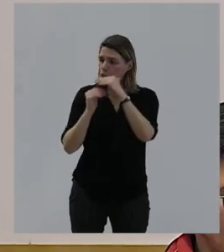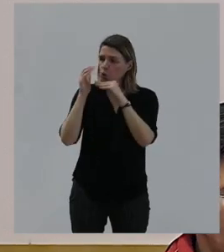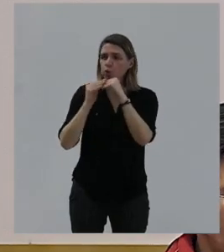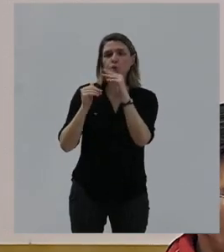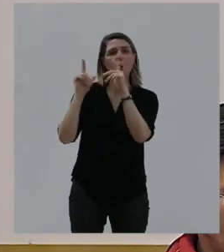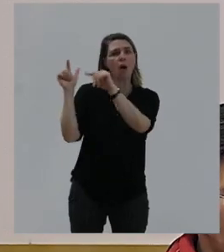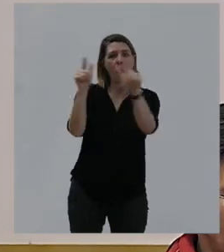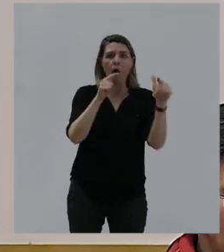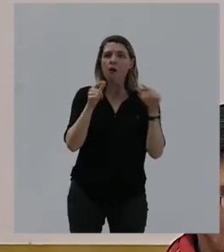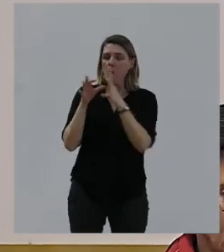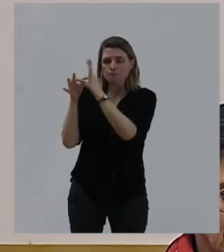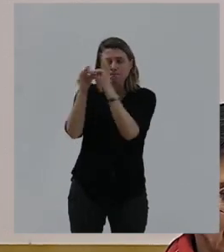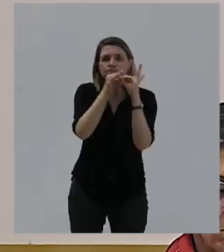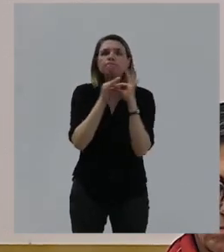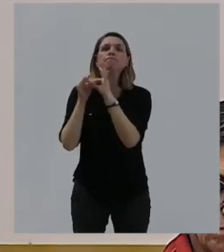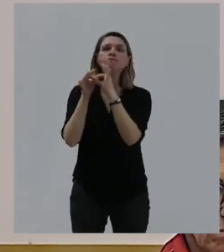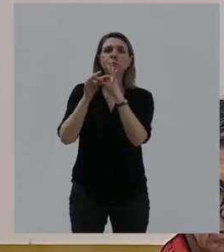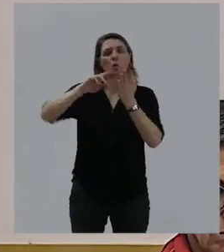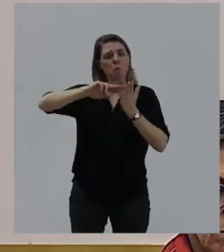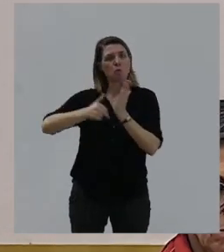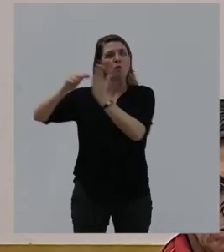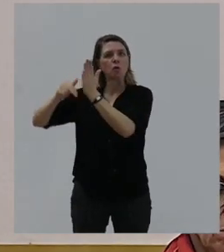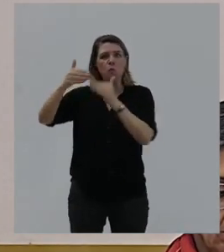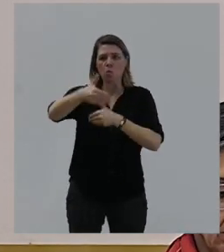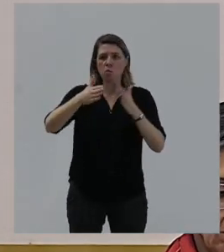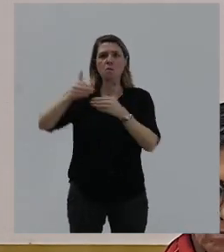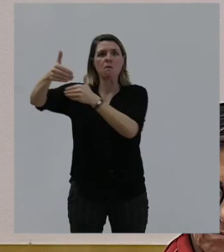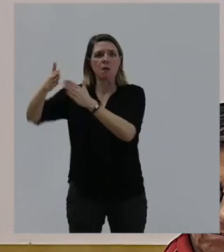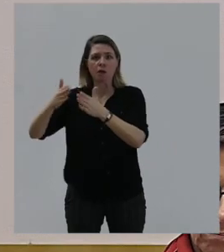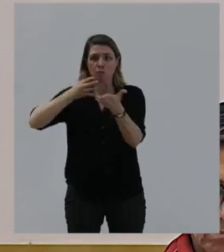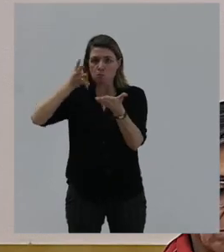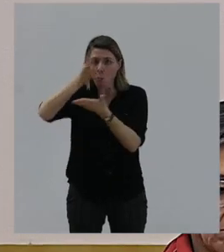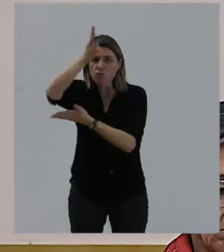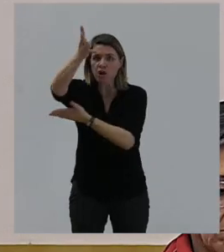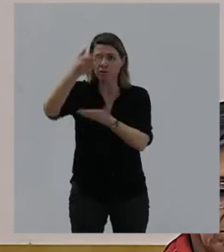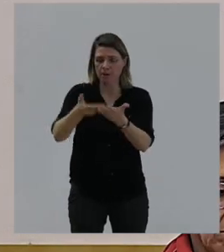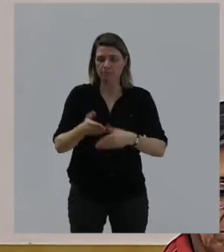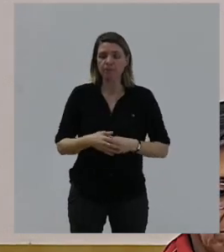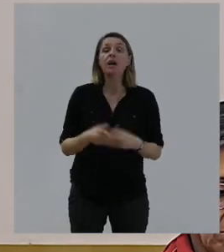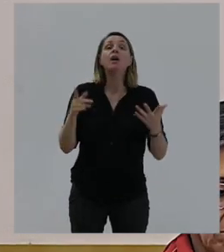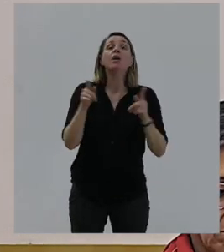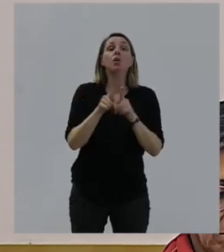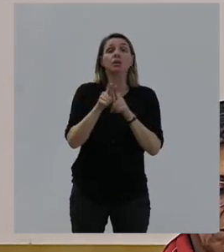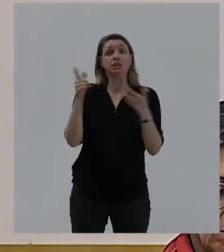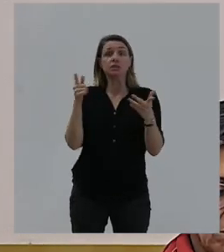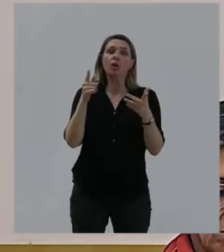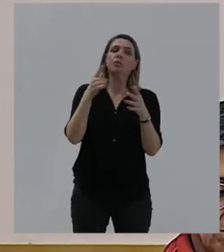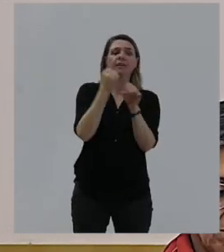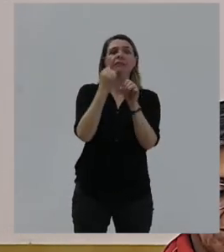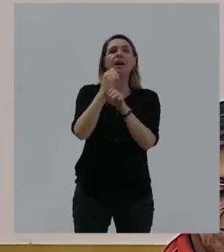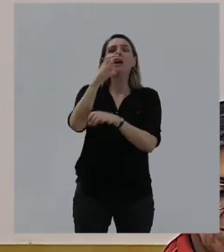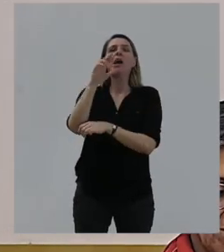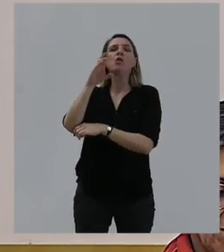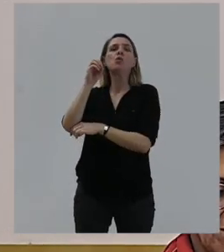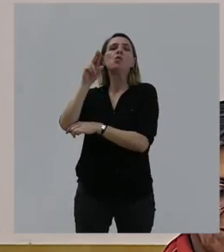une relation qui reste à inscrire dans une convention cadre en projet. Nous travaillons également de façon constructive avec le CROUS.